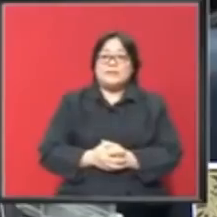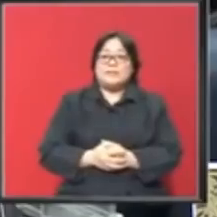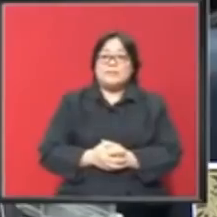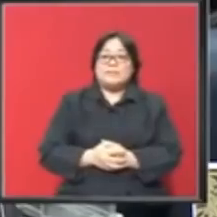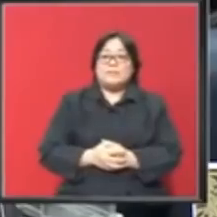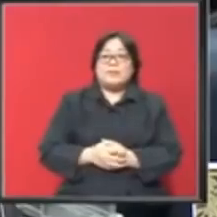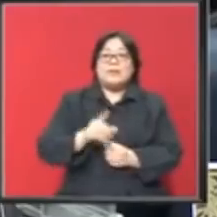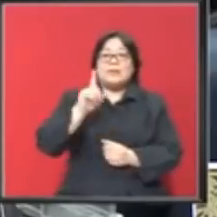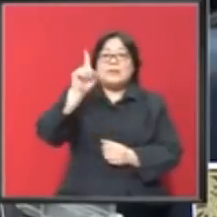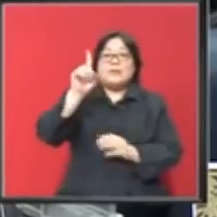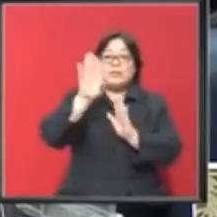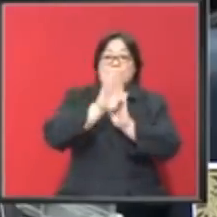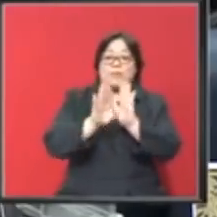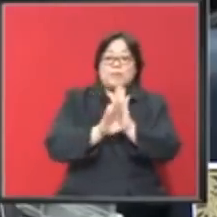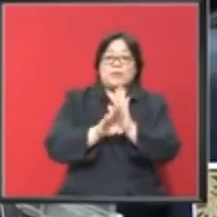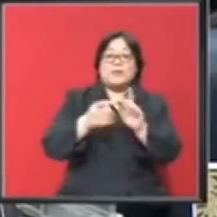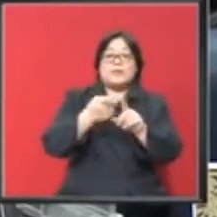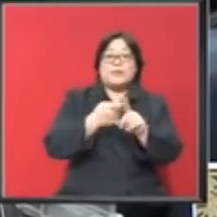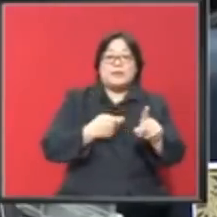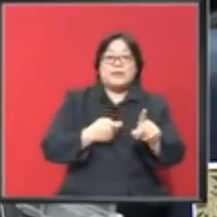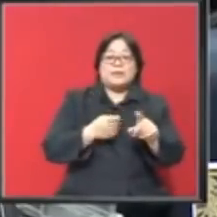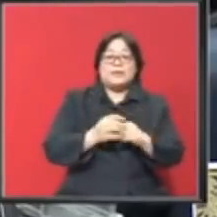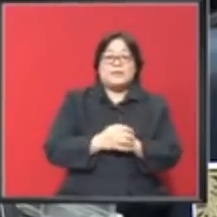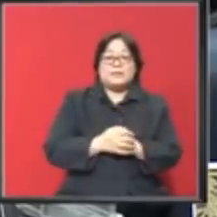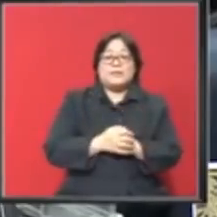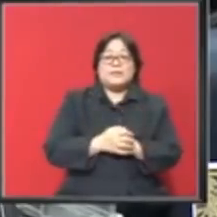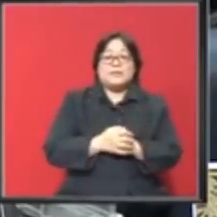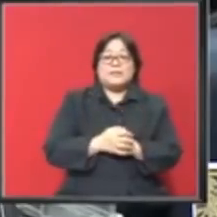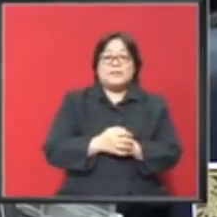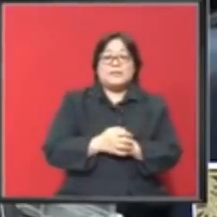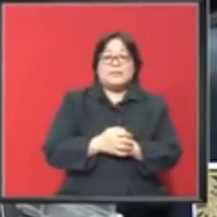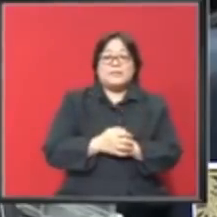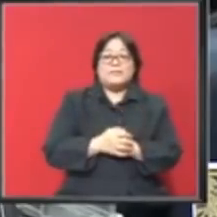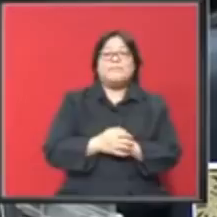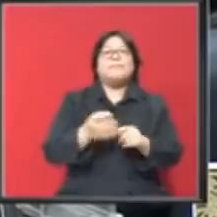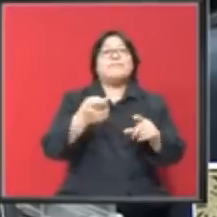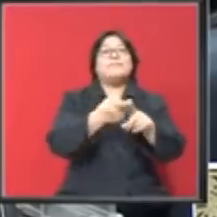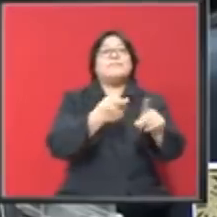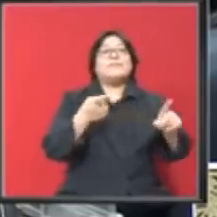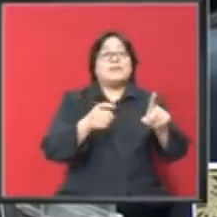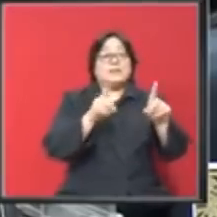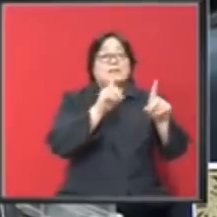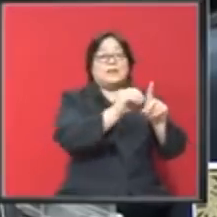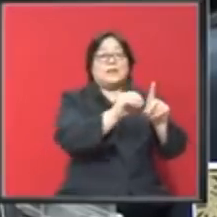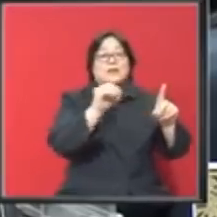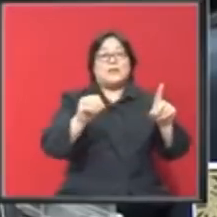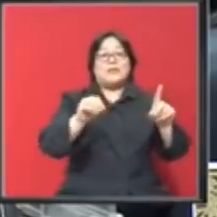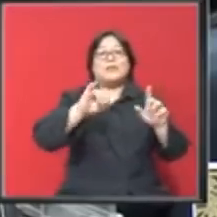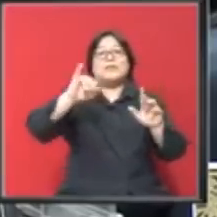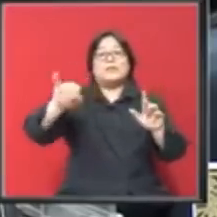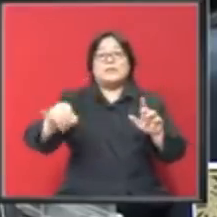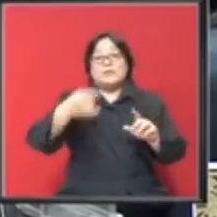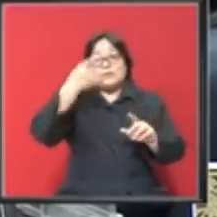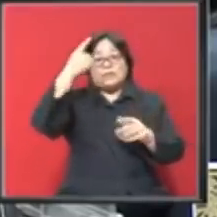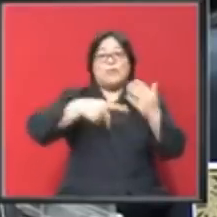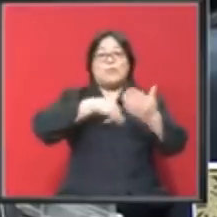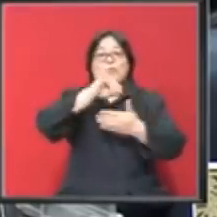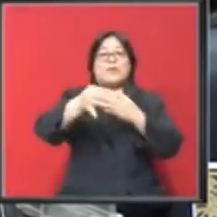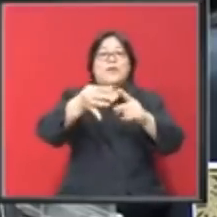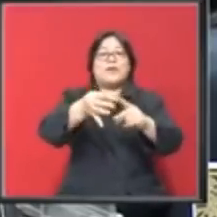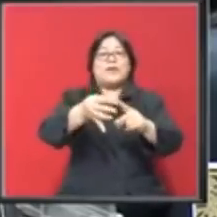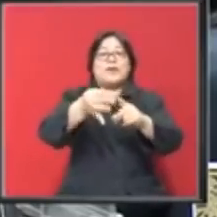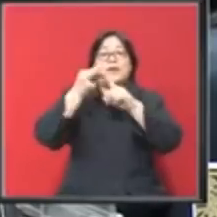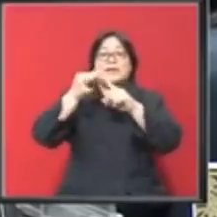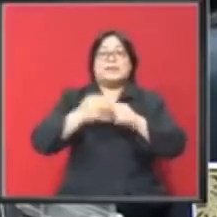satu Bilen daripada 100 Million dari 19 untuk Project